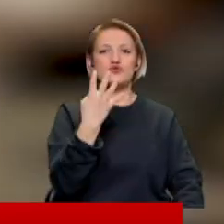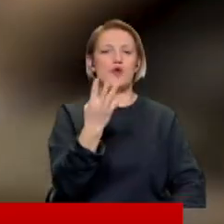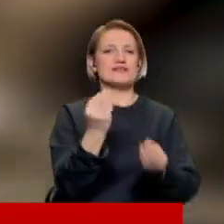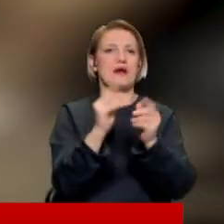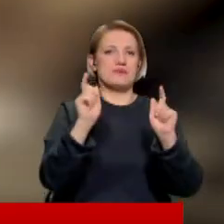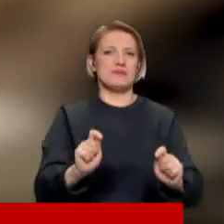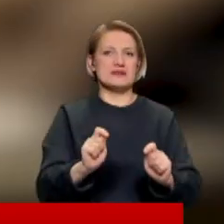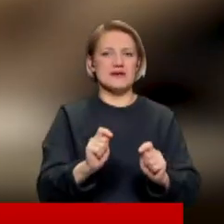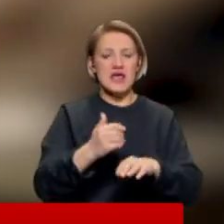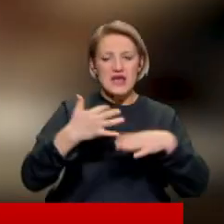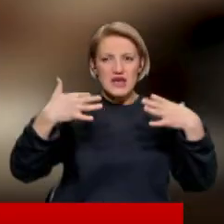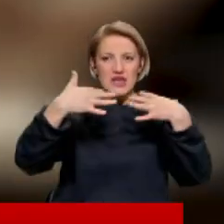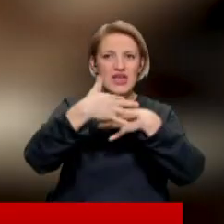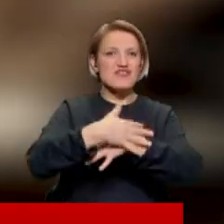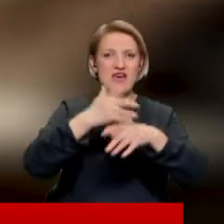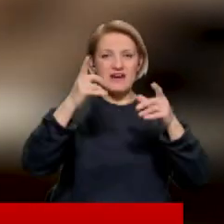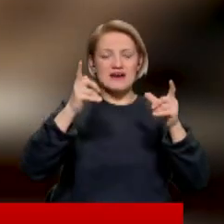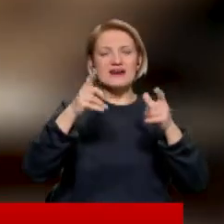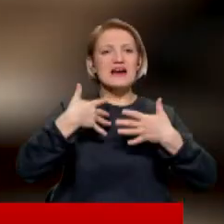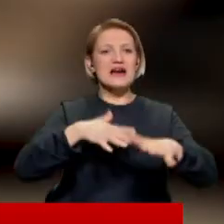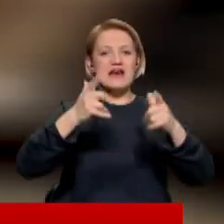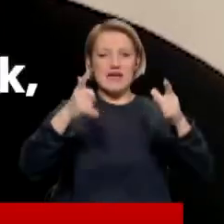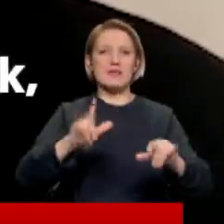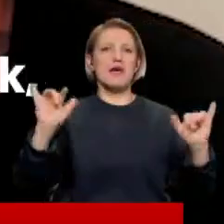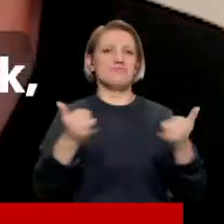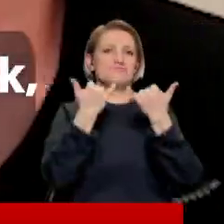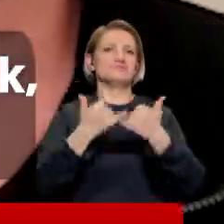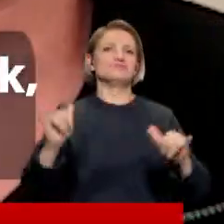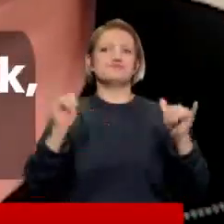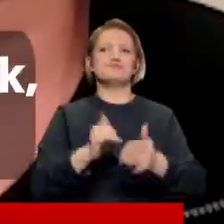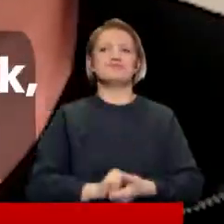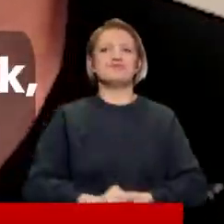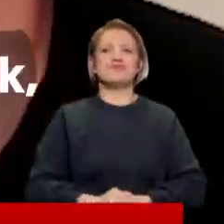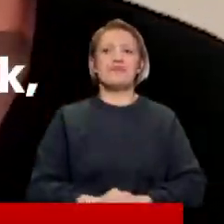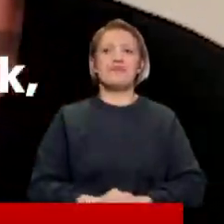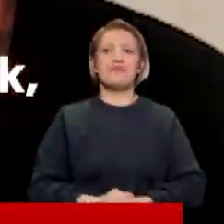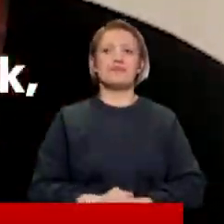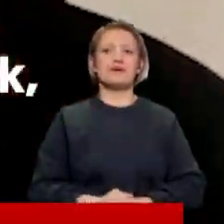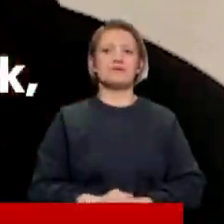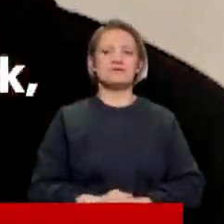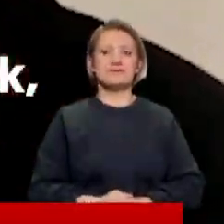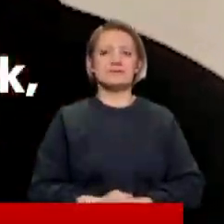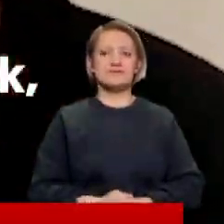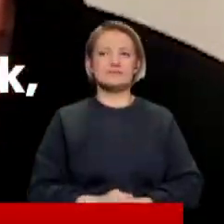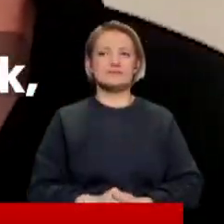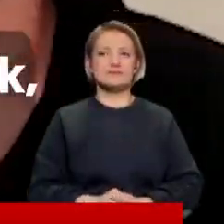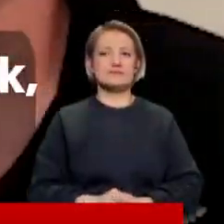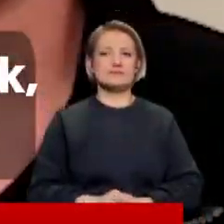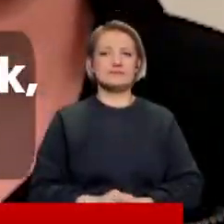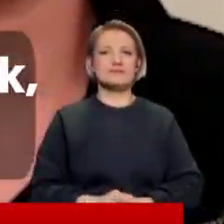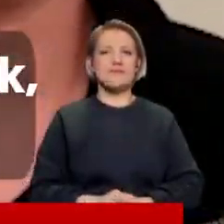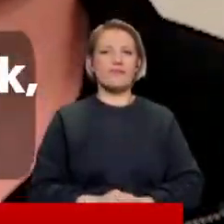zam yapıldı. Gece grev alanında kutlama vardı. Grevimizi sonlandırdık. Tezgahımızın başına